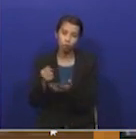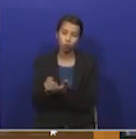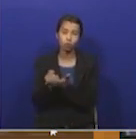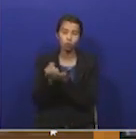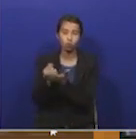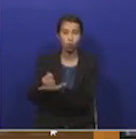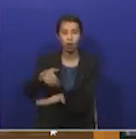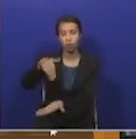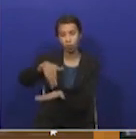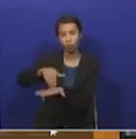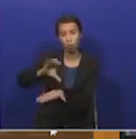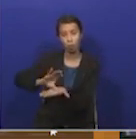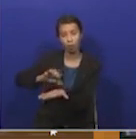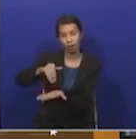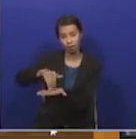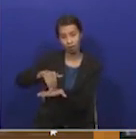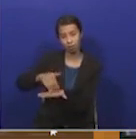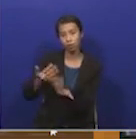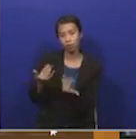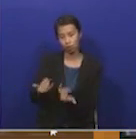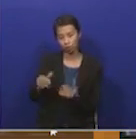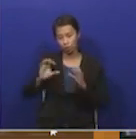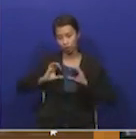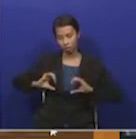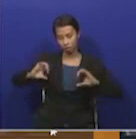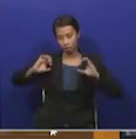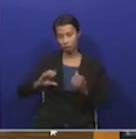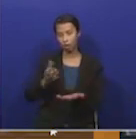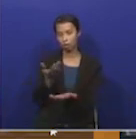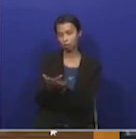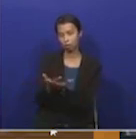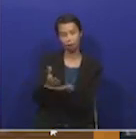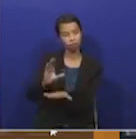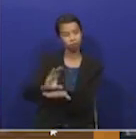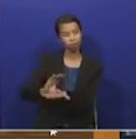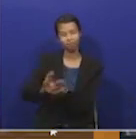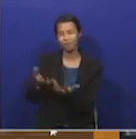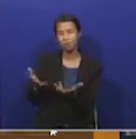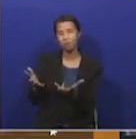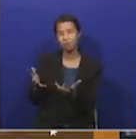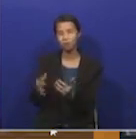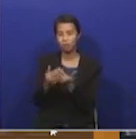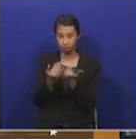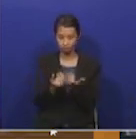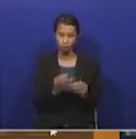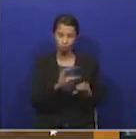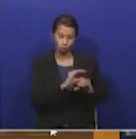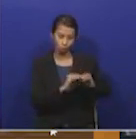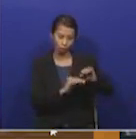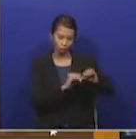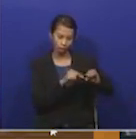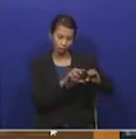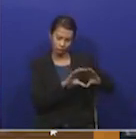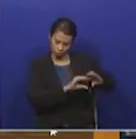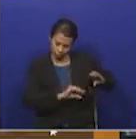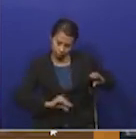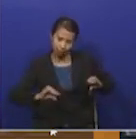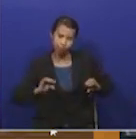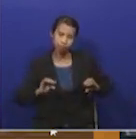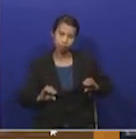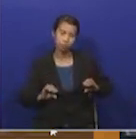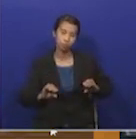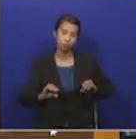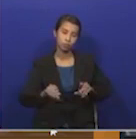กลางในยามที่รัฐบาลไม่เหลืองบกลางอยู่บนหน้าตักแล้วโครงการประเภทนี้แหละที่เราต้องการจะให้ถูกตัดโ